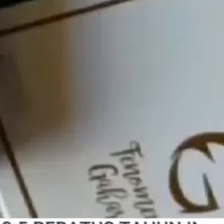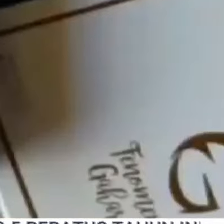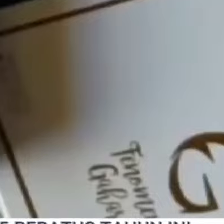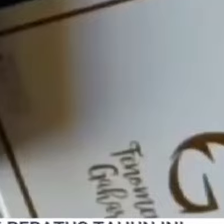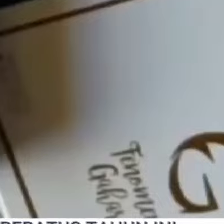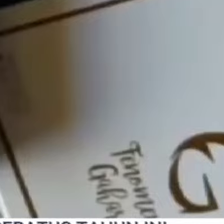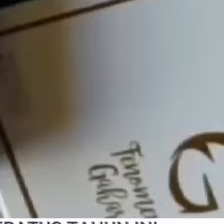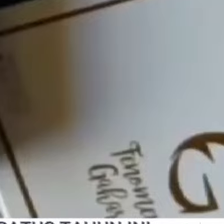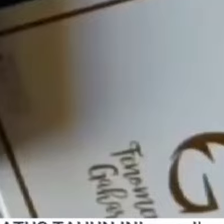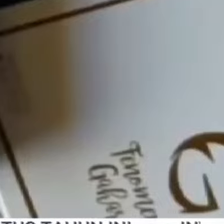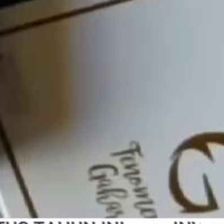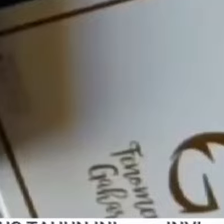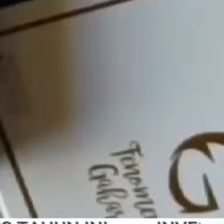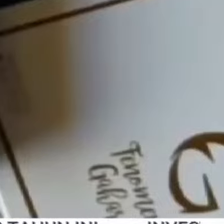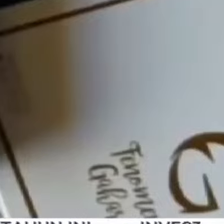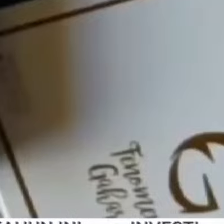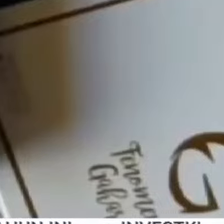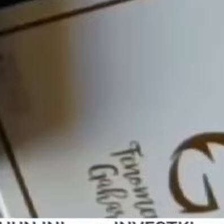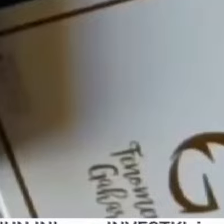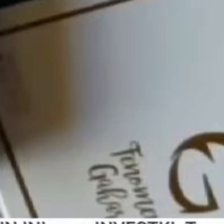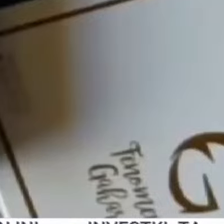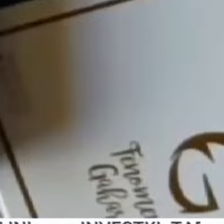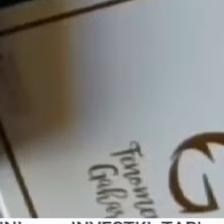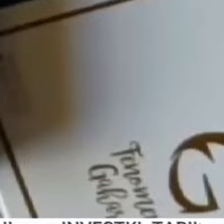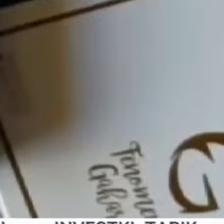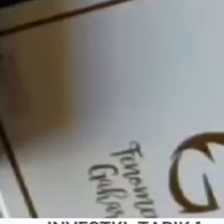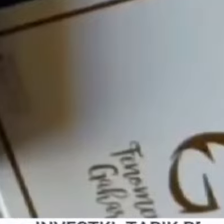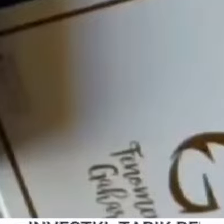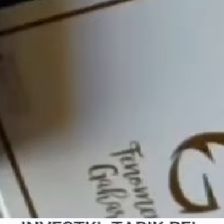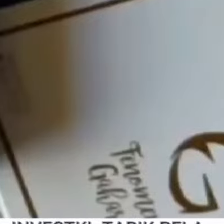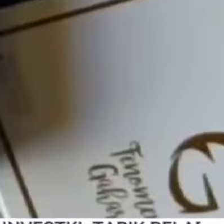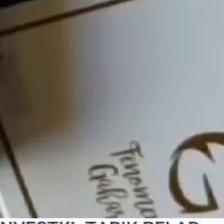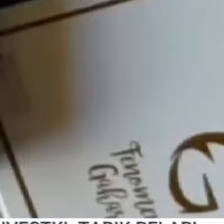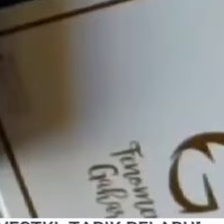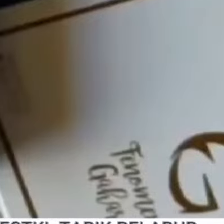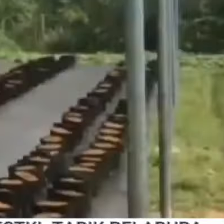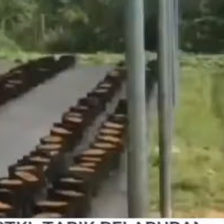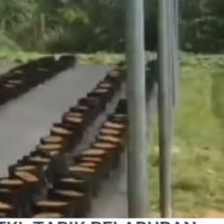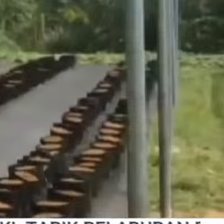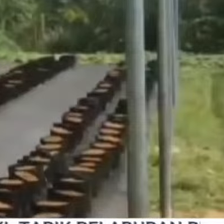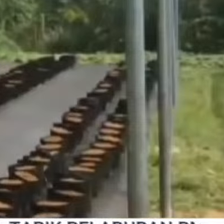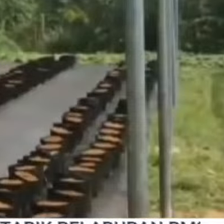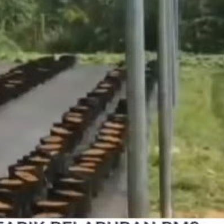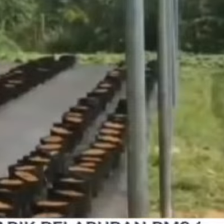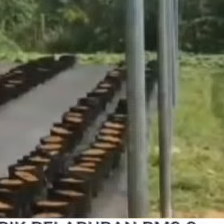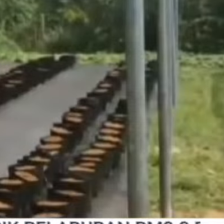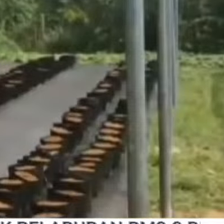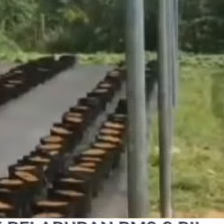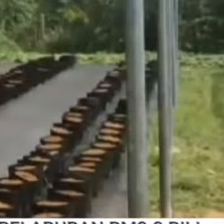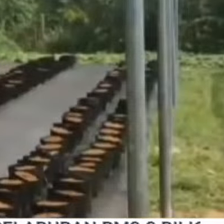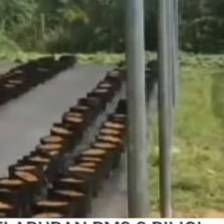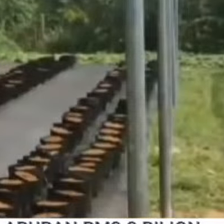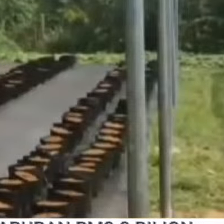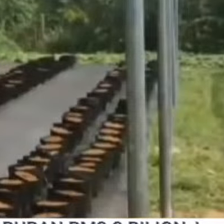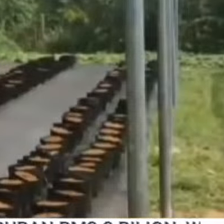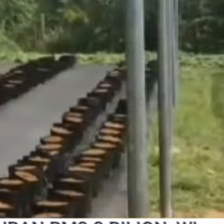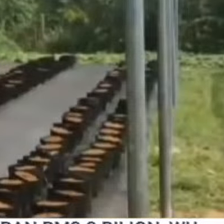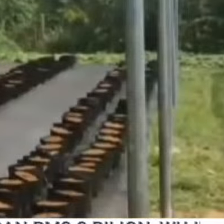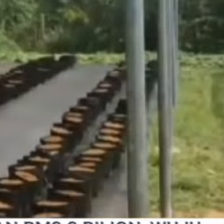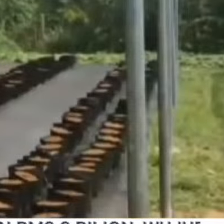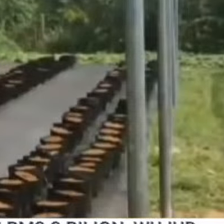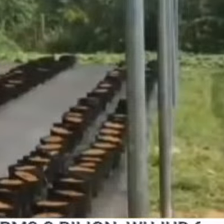Asli. Antara perniagaan yang saya jalankan ialah perniagaan minyak wangi, jualan dan perkhidmatan, serta merupakan